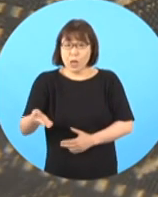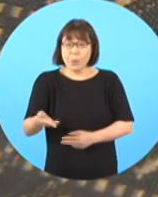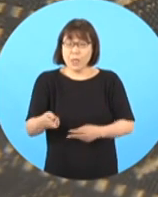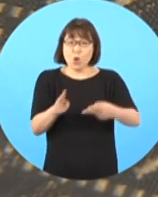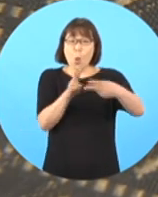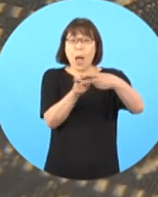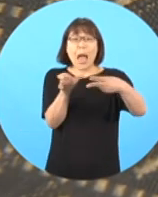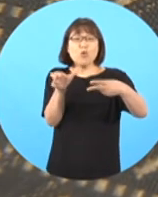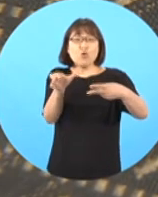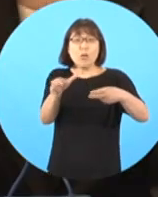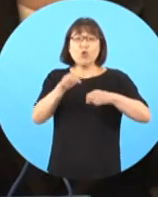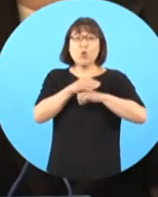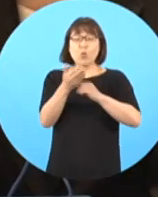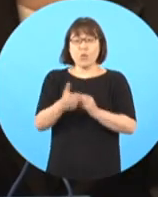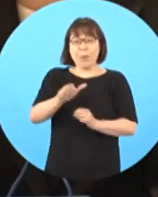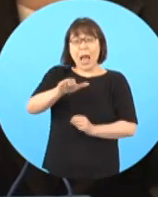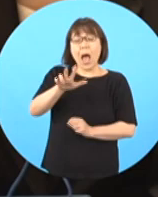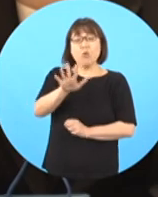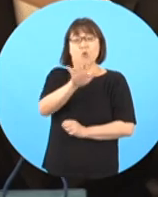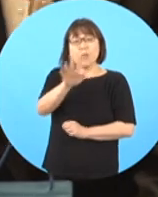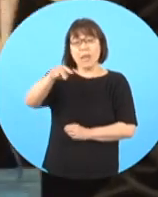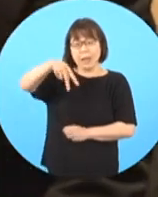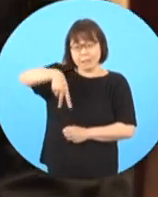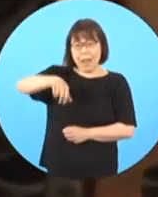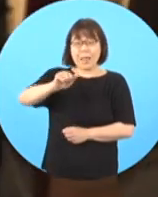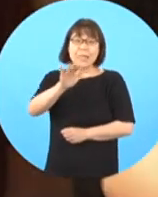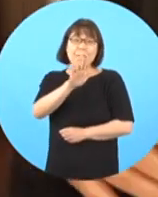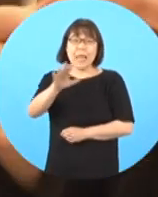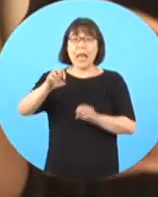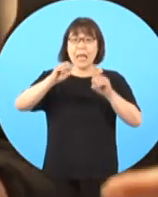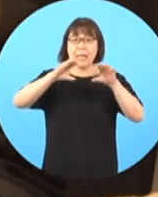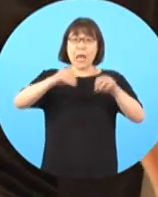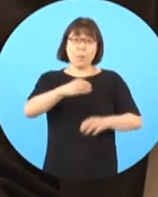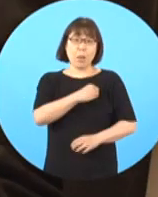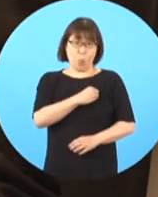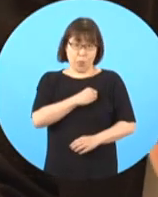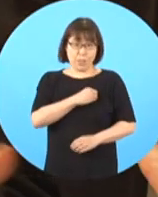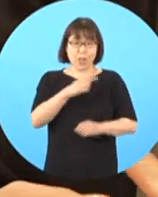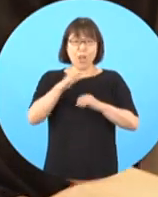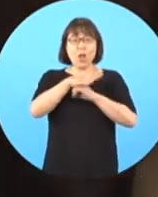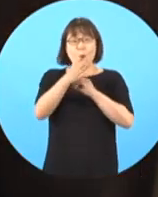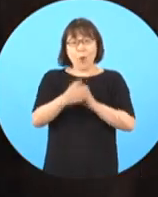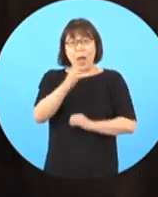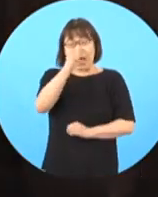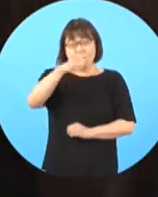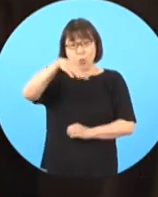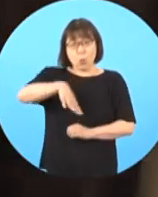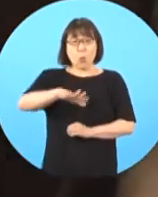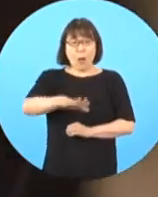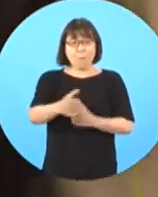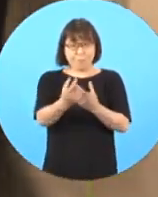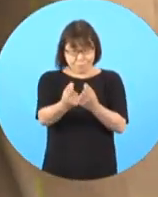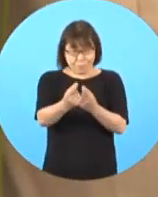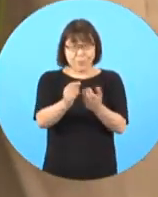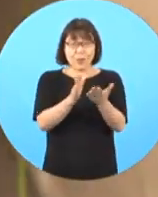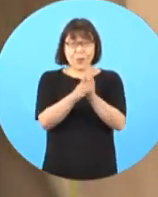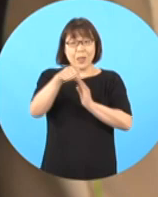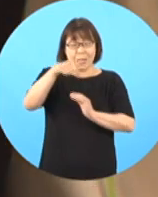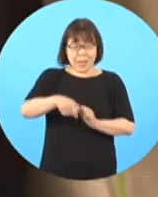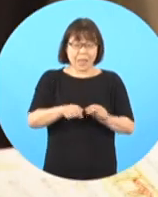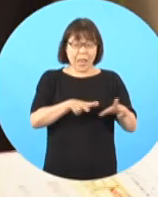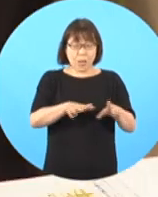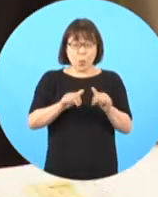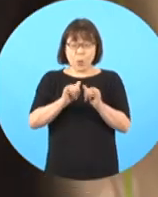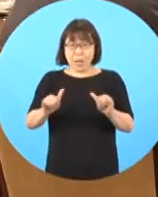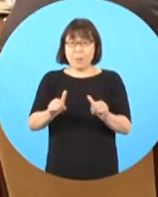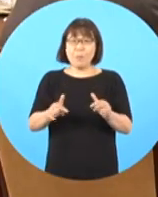タグ徳島アルデナイデキャンペーンのバッジ。徳島にはいいところがあるじゃないかと、県内の官民